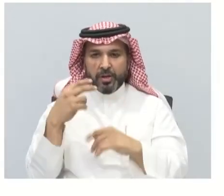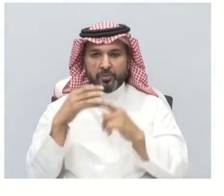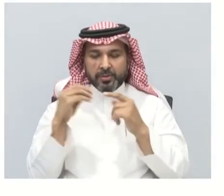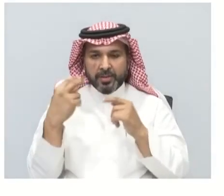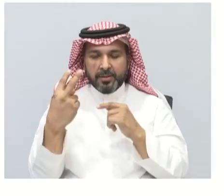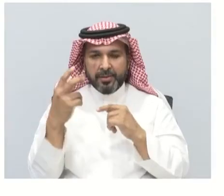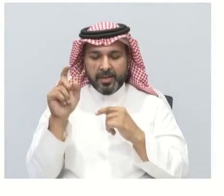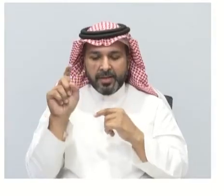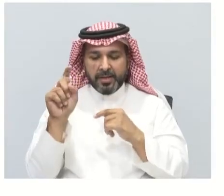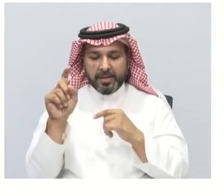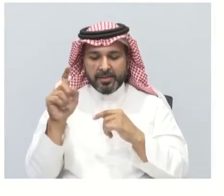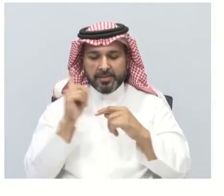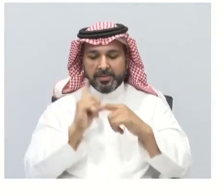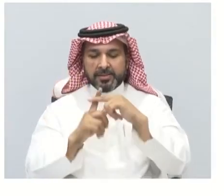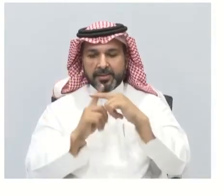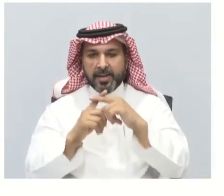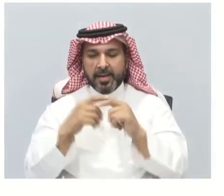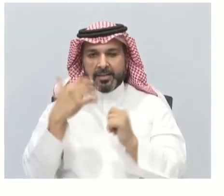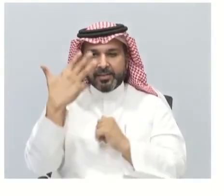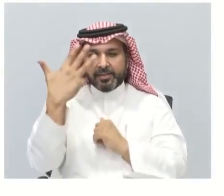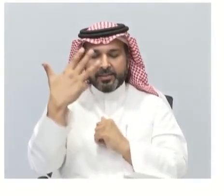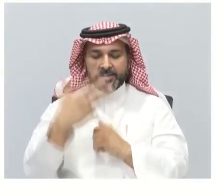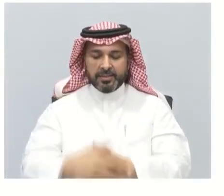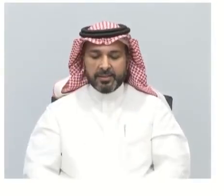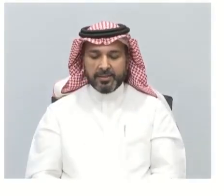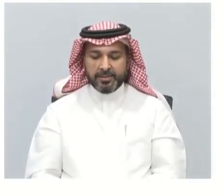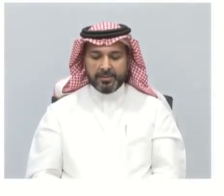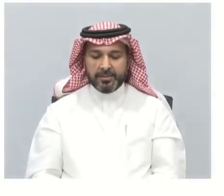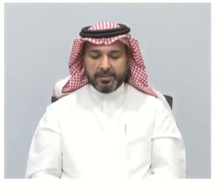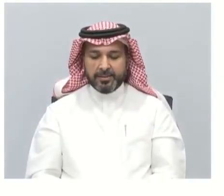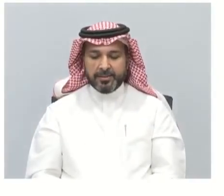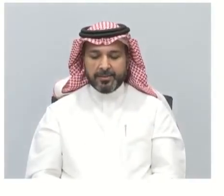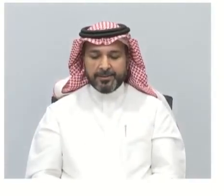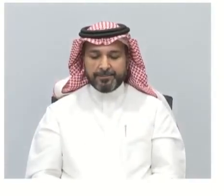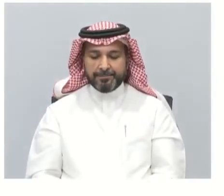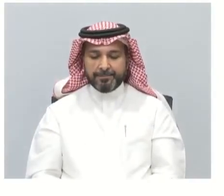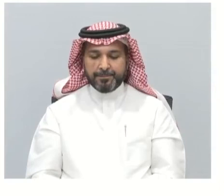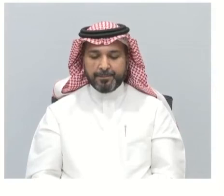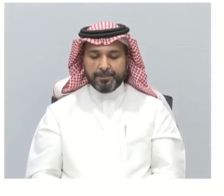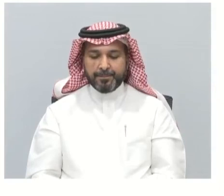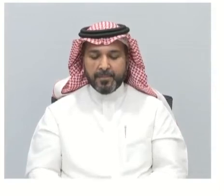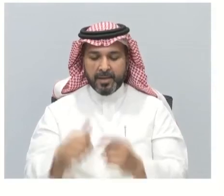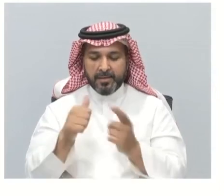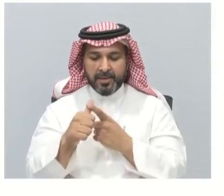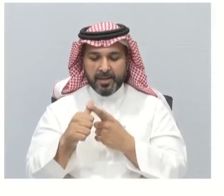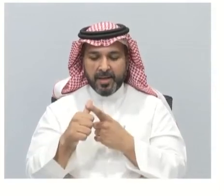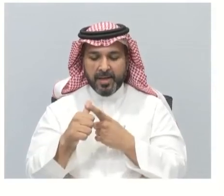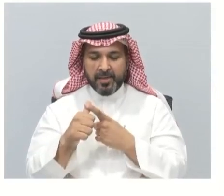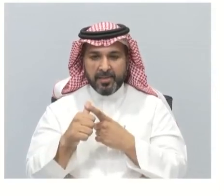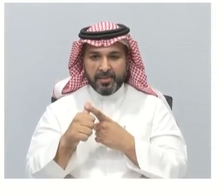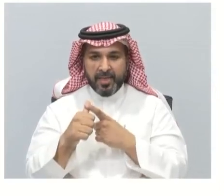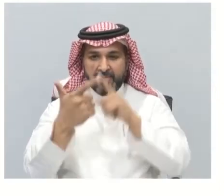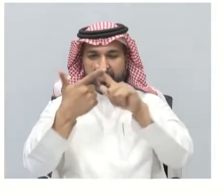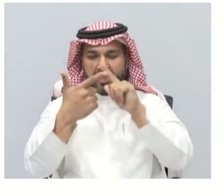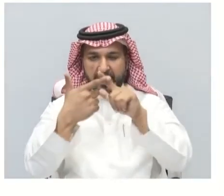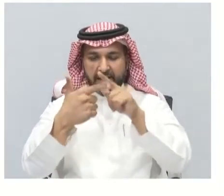ا اكس ئ 9 سالب ا هو الميل ومقطع واي هو كم هو موجب تسعه اللي طلعناه هو ايش هذا هو